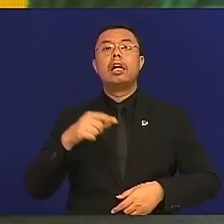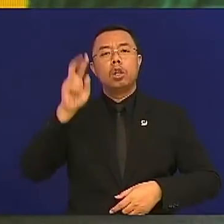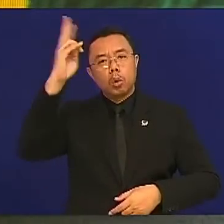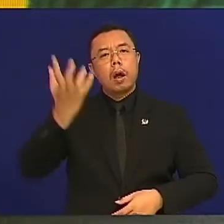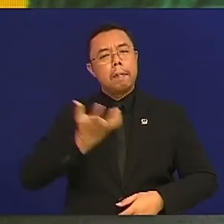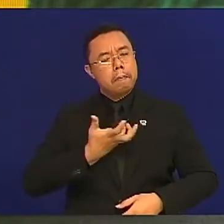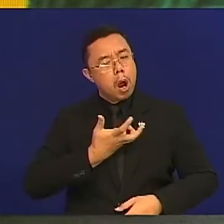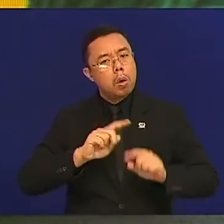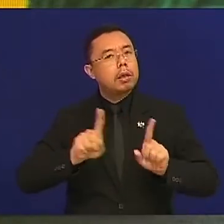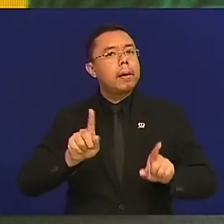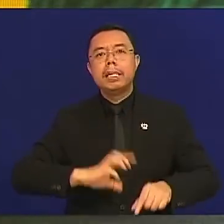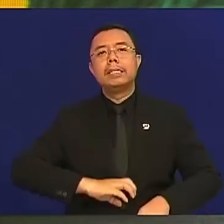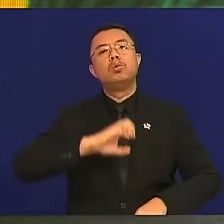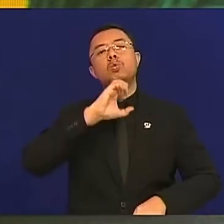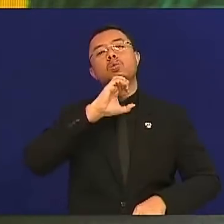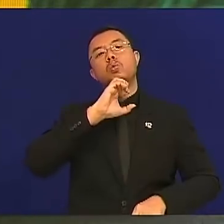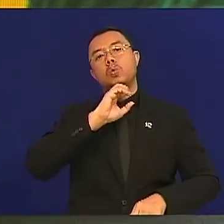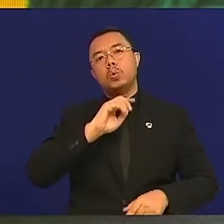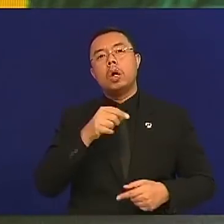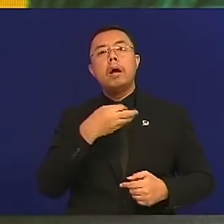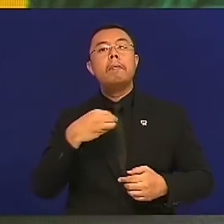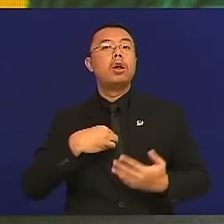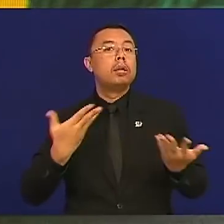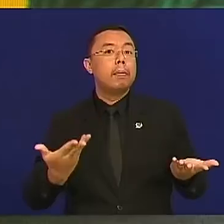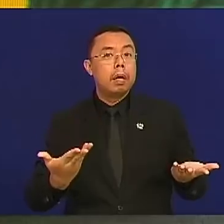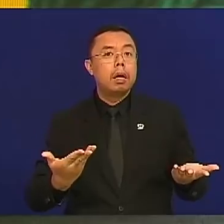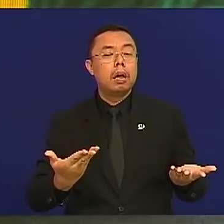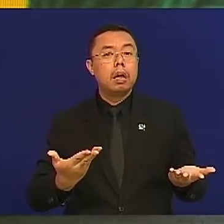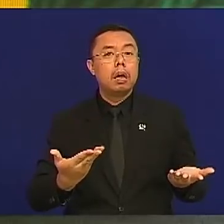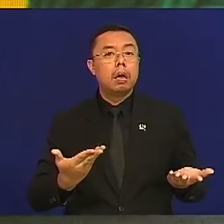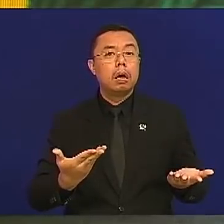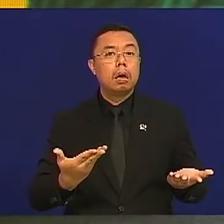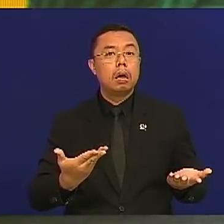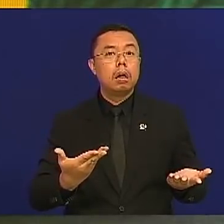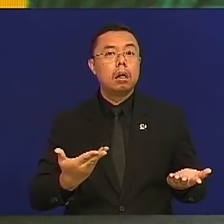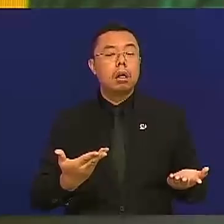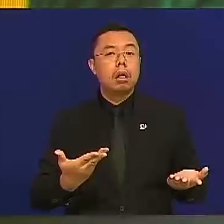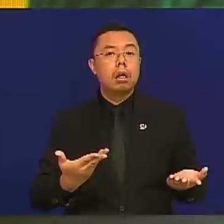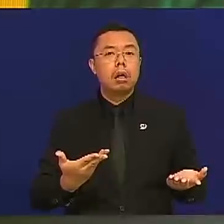diingini dengan cemburu. Maksudnya, saudara,